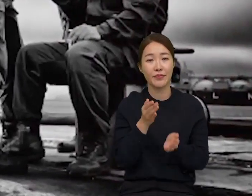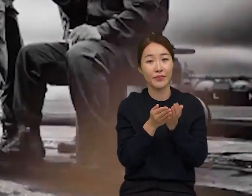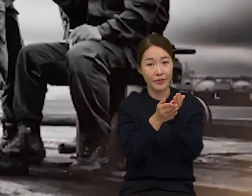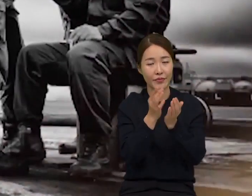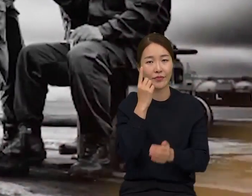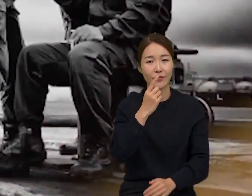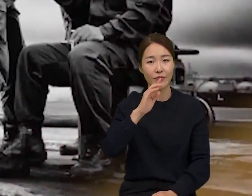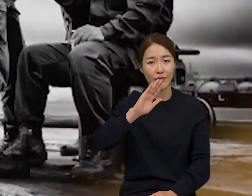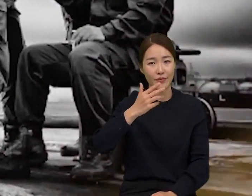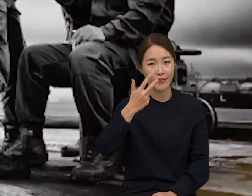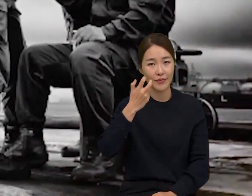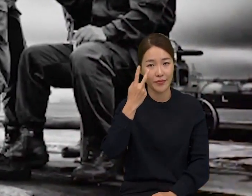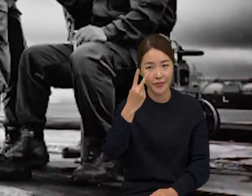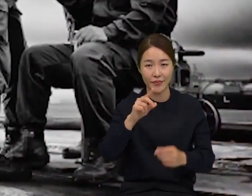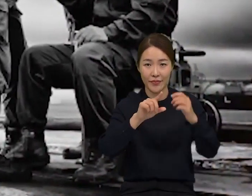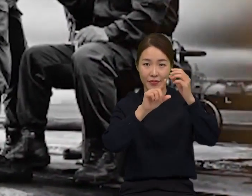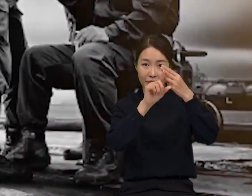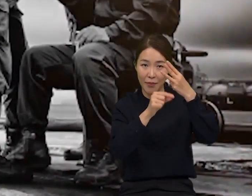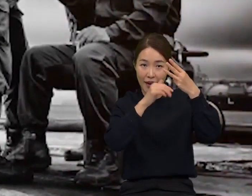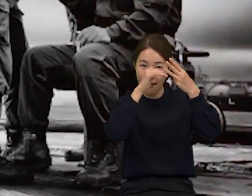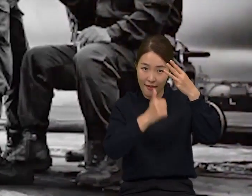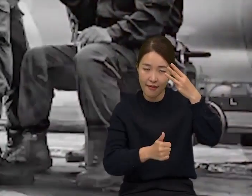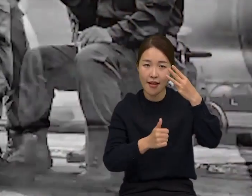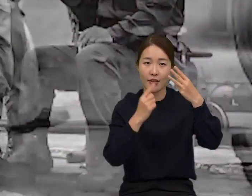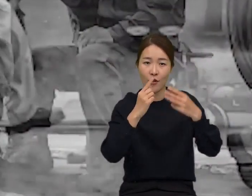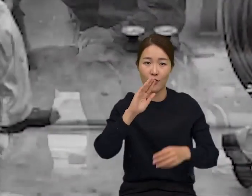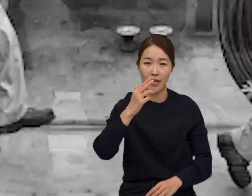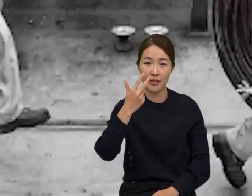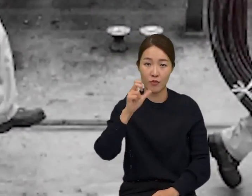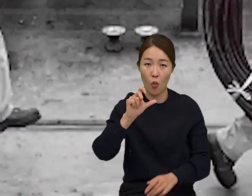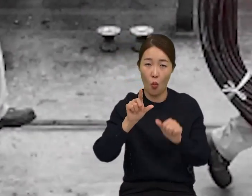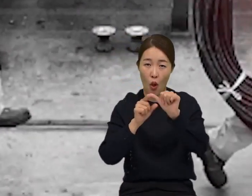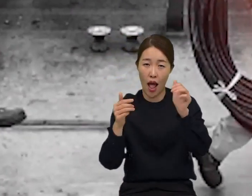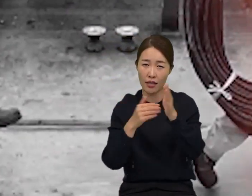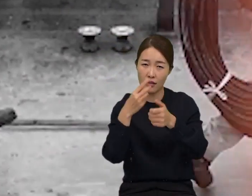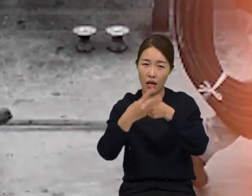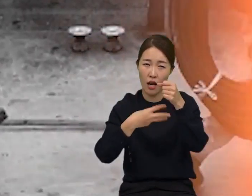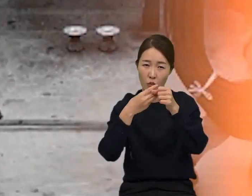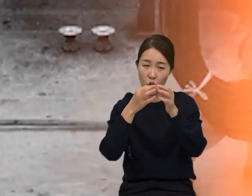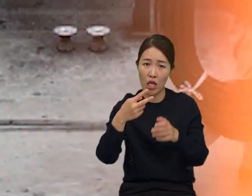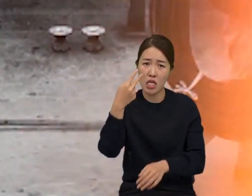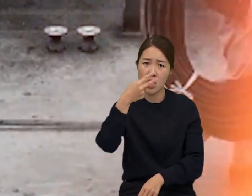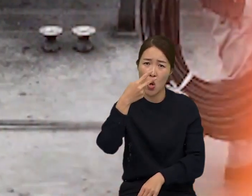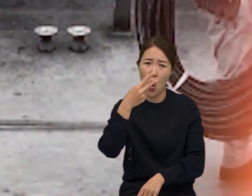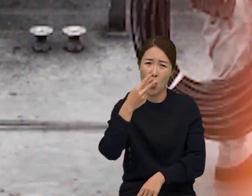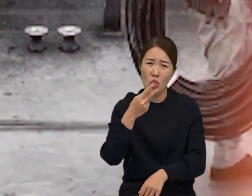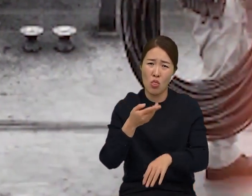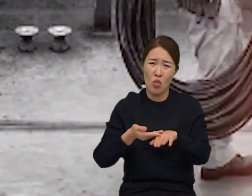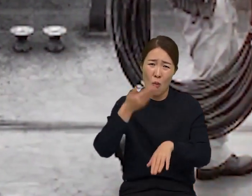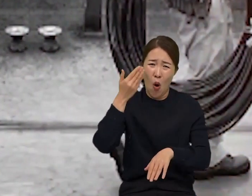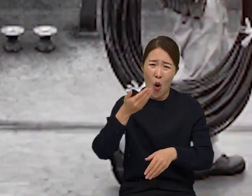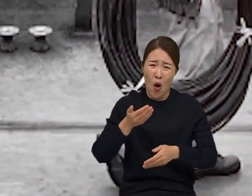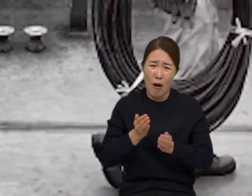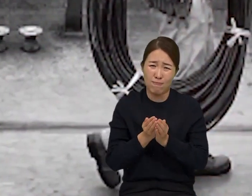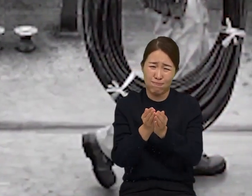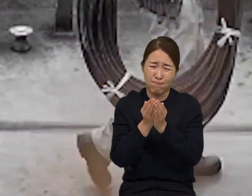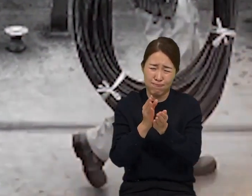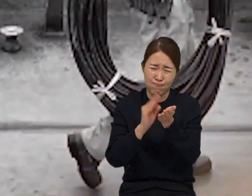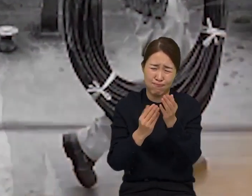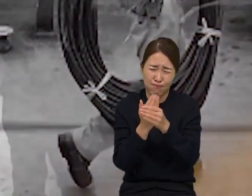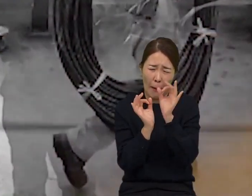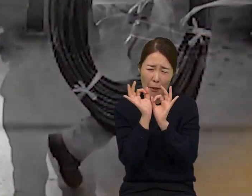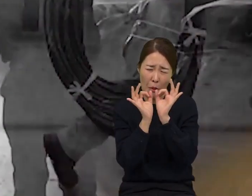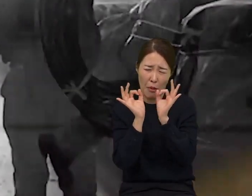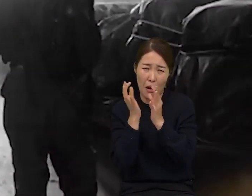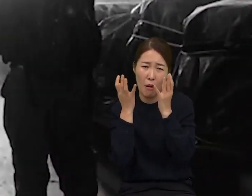현대조선소에선 1972년 3월 기공 이래 1975년 5월까지 약 3년여 동안 2,000건이 넘는